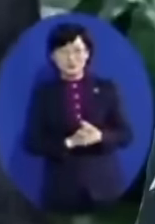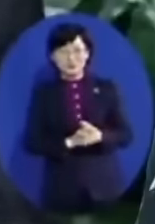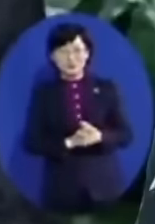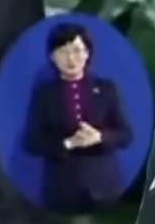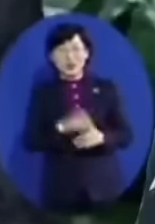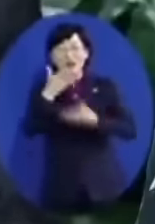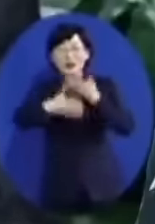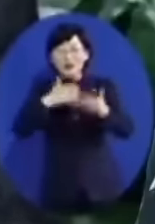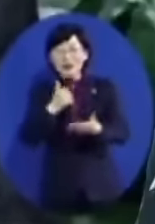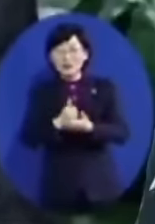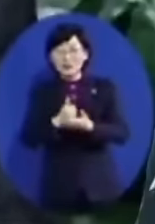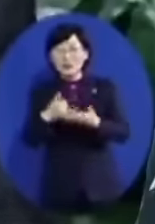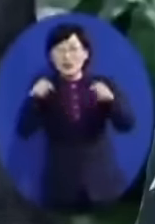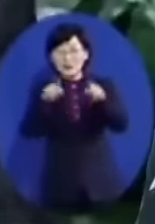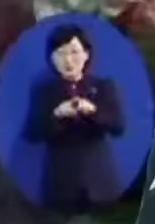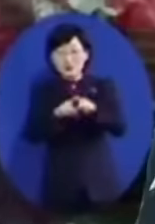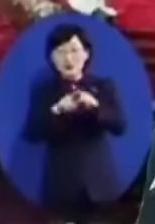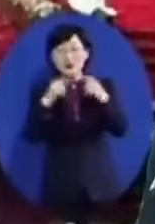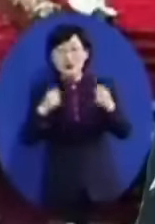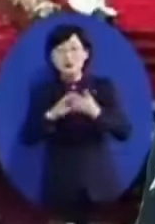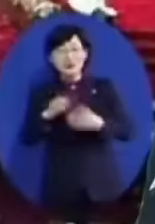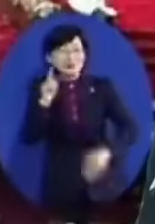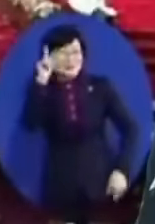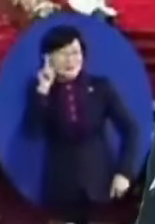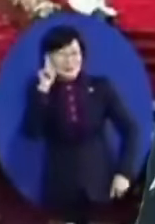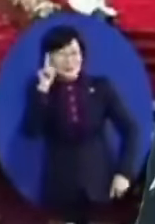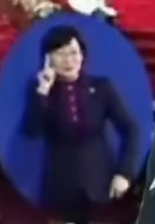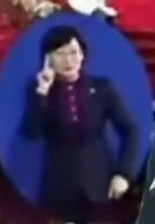우리 하나님과 우리와 함께하면 우리는 스트레스에서